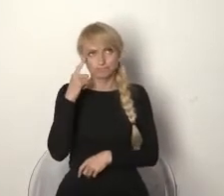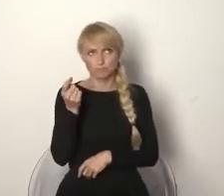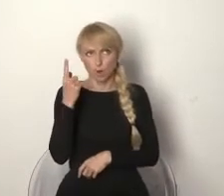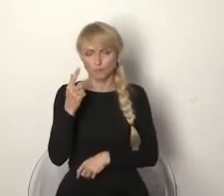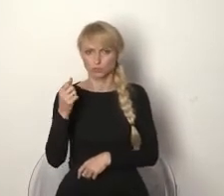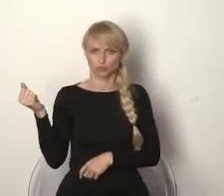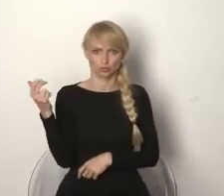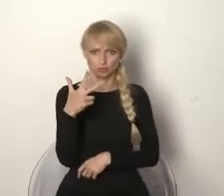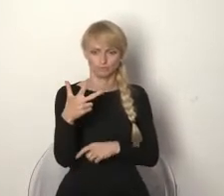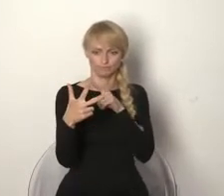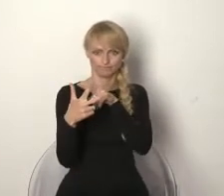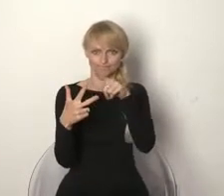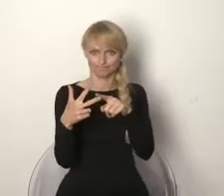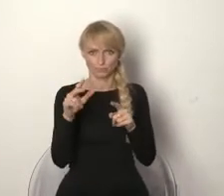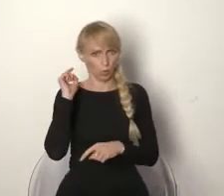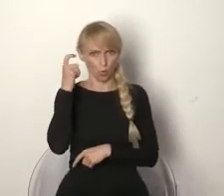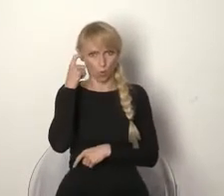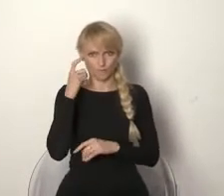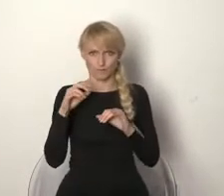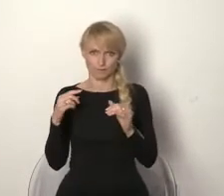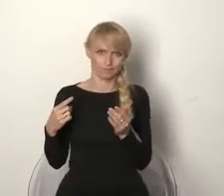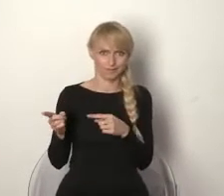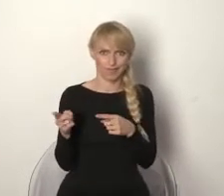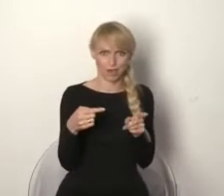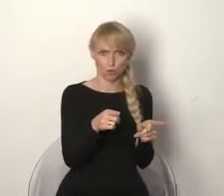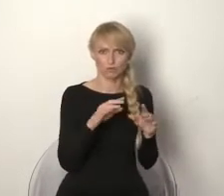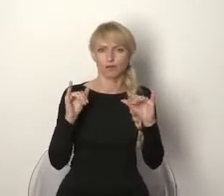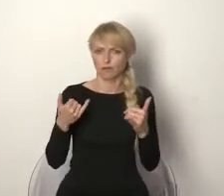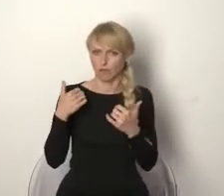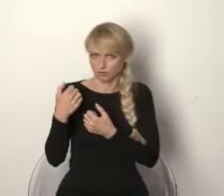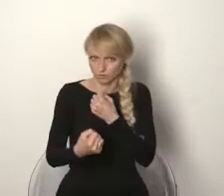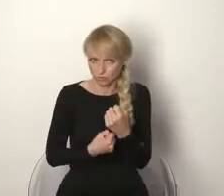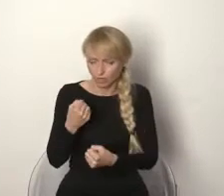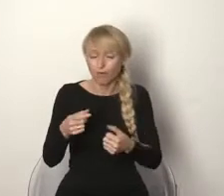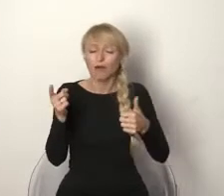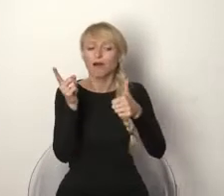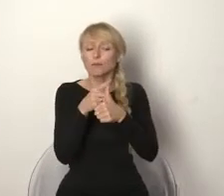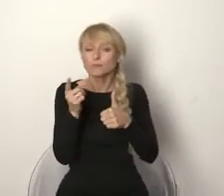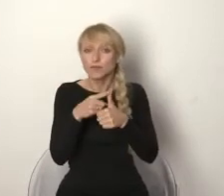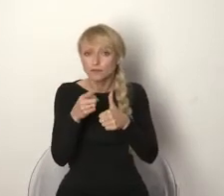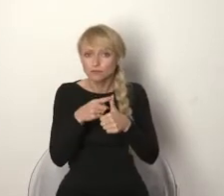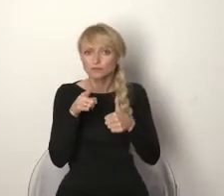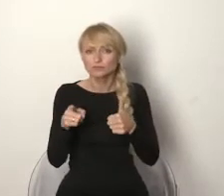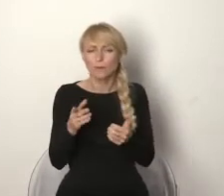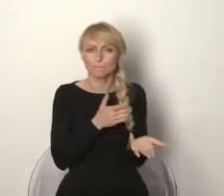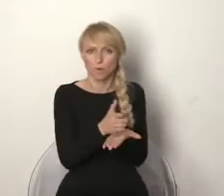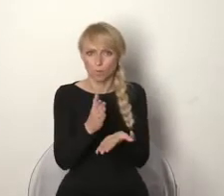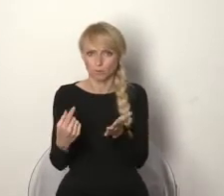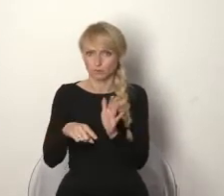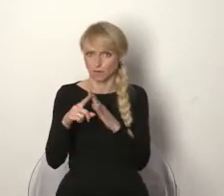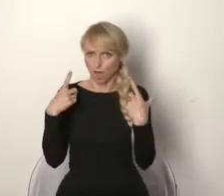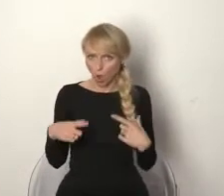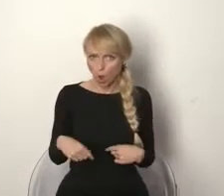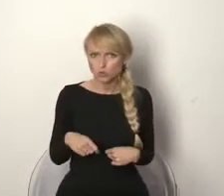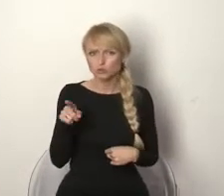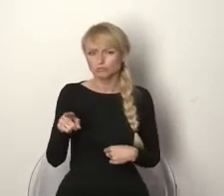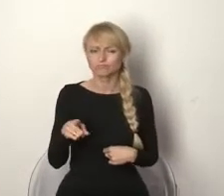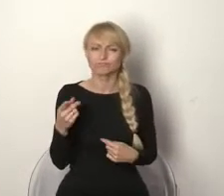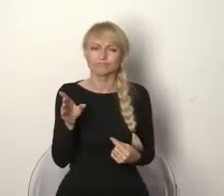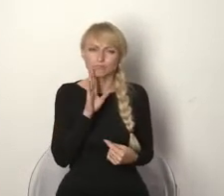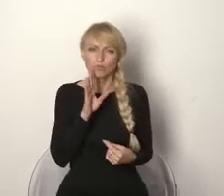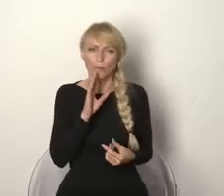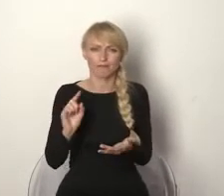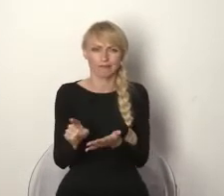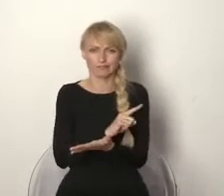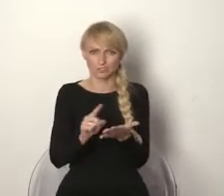działań. Pierwszy, bardzo ważny dla nas, to jest pomoc osobom zagrożonym wykluczeniem społecznym, głównie z nakierowaniem na dzieci